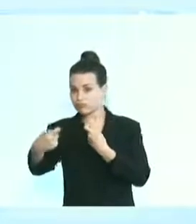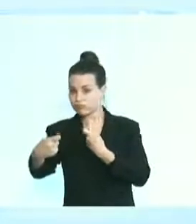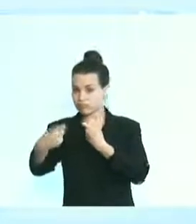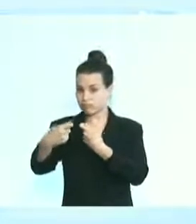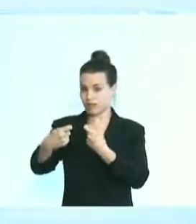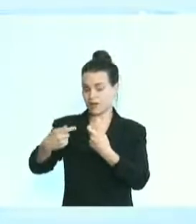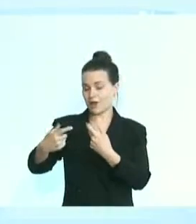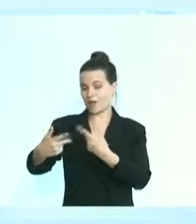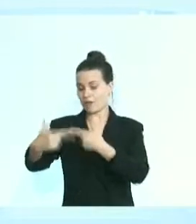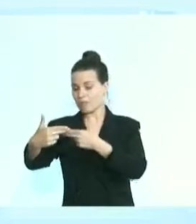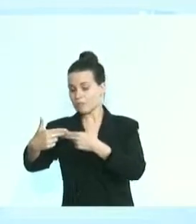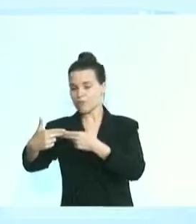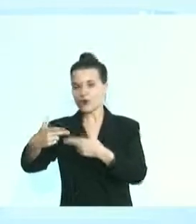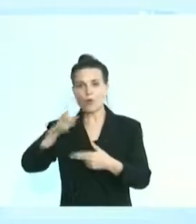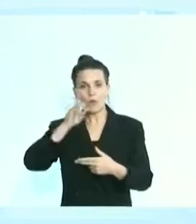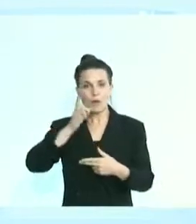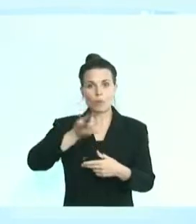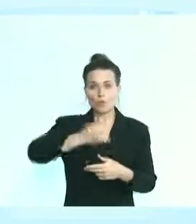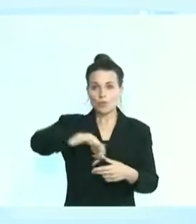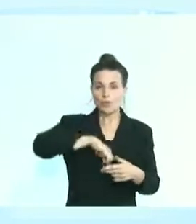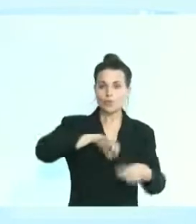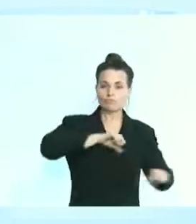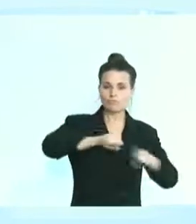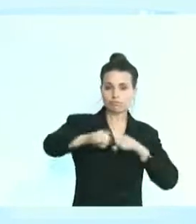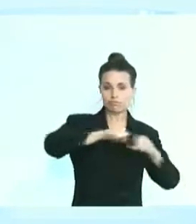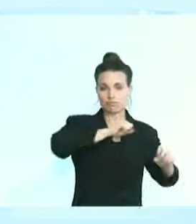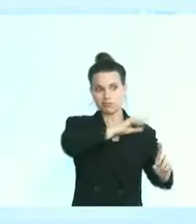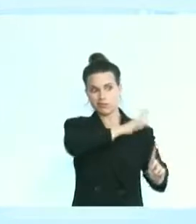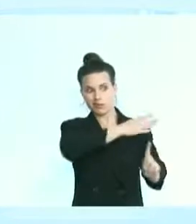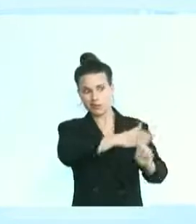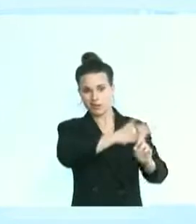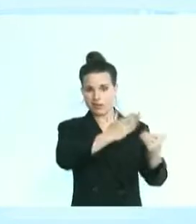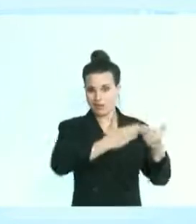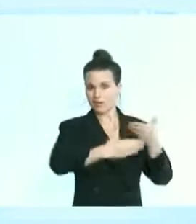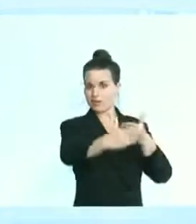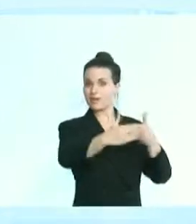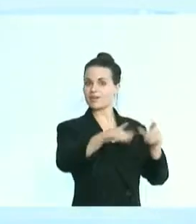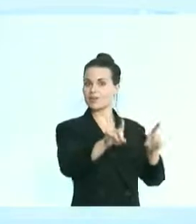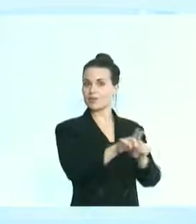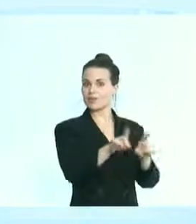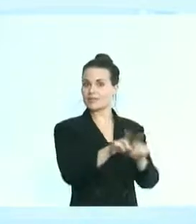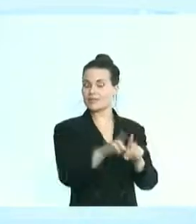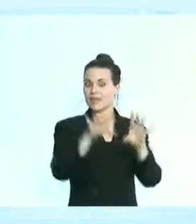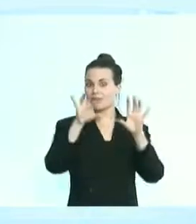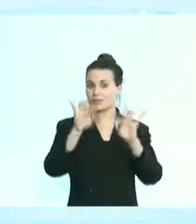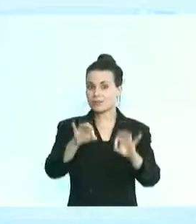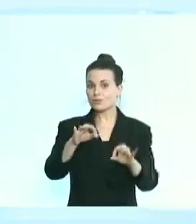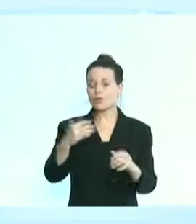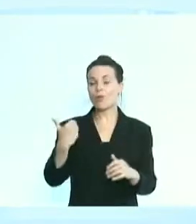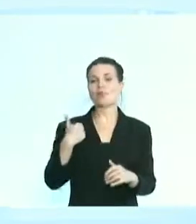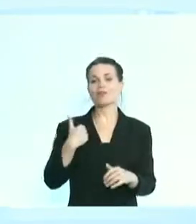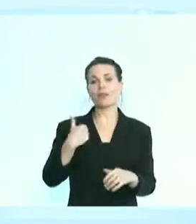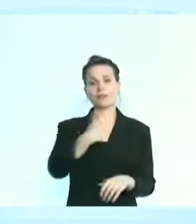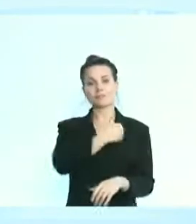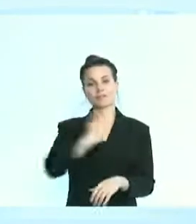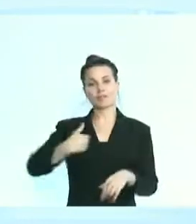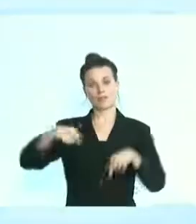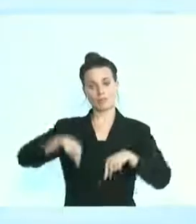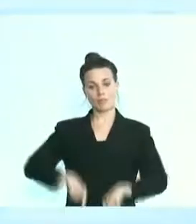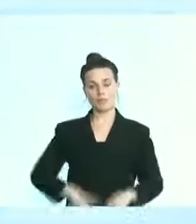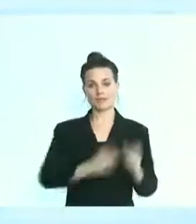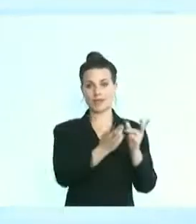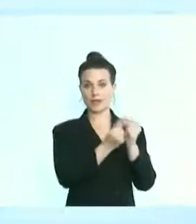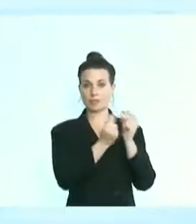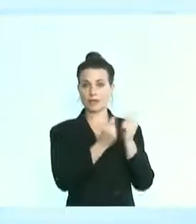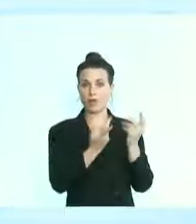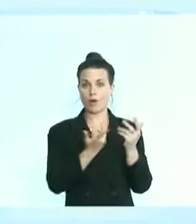dans le cadre de notre agenda politique. Mais je rappelle ce que disait Madame la Ministre tout à l'heure, depuis 2005, on attend